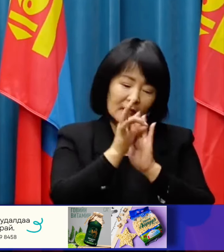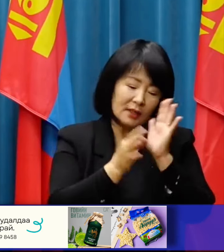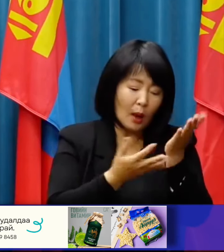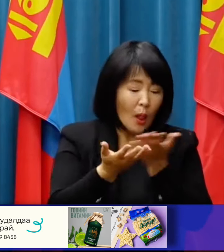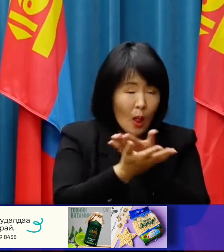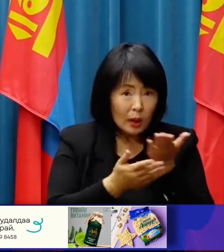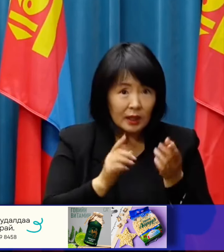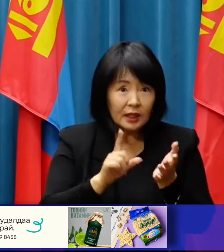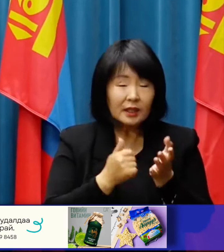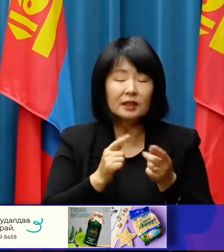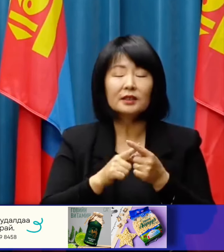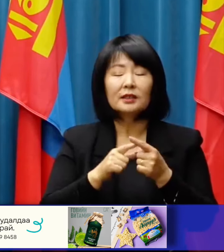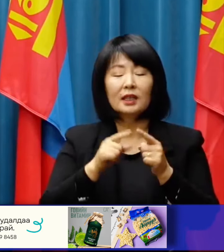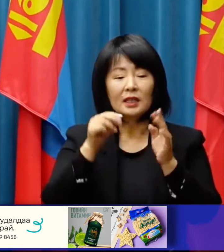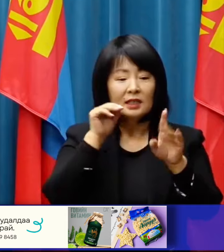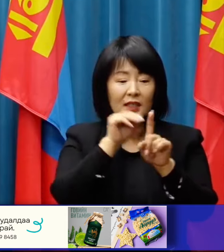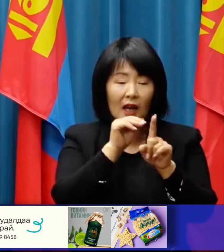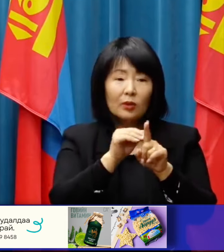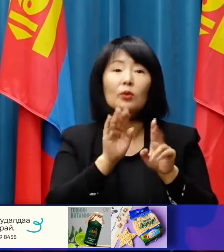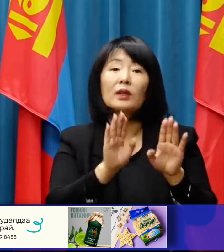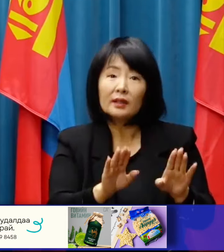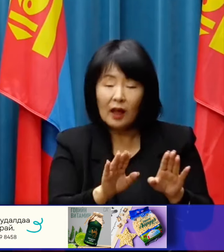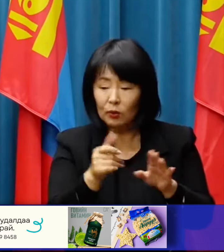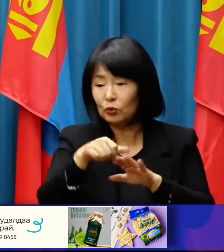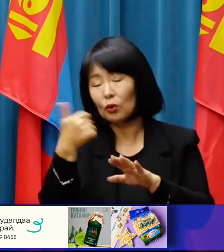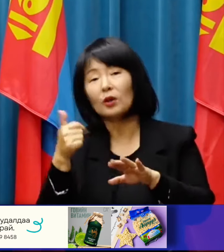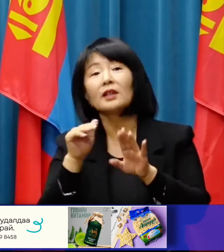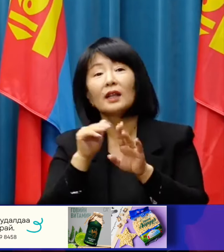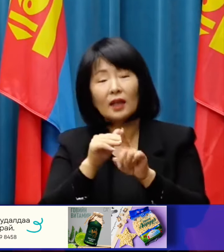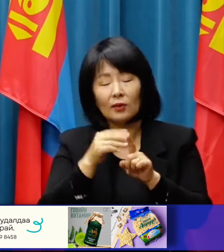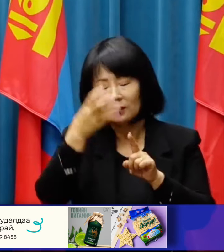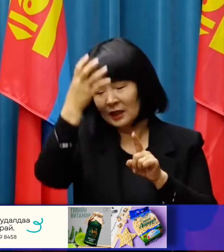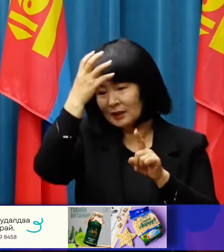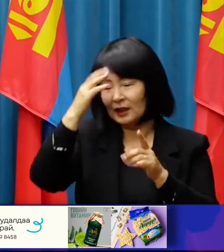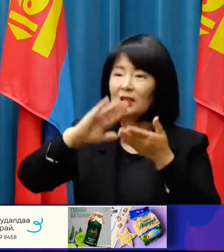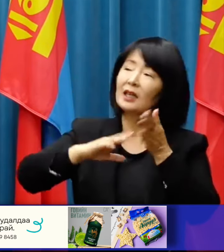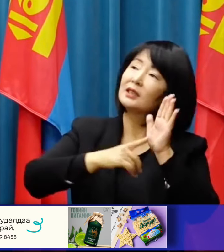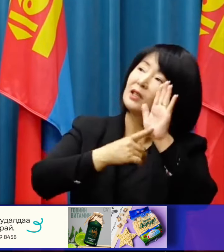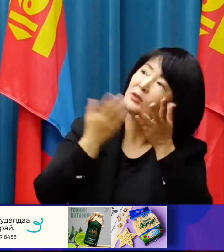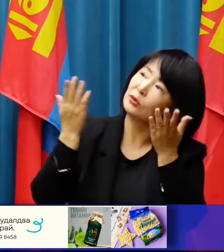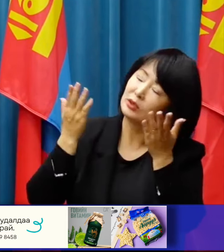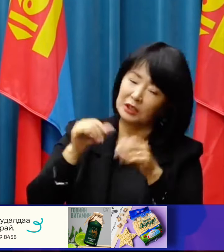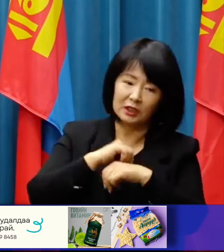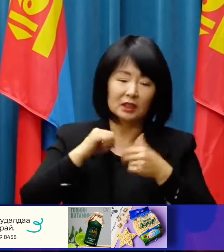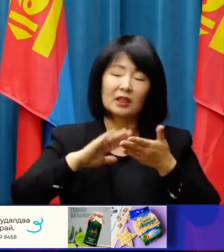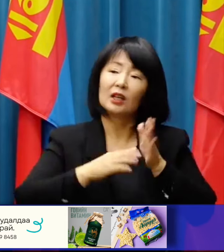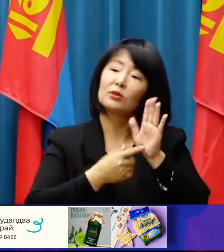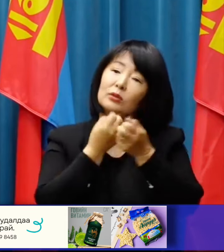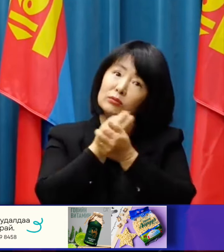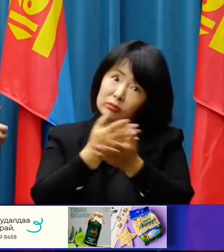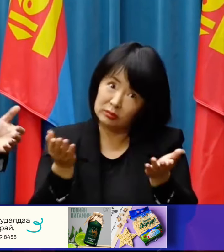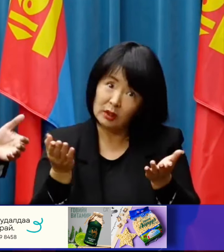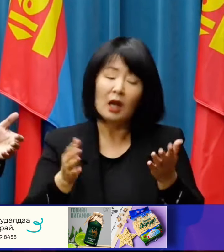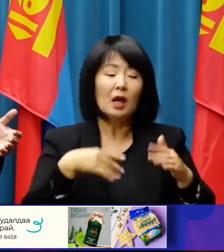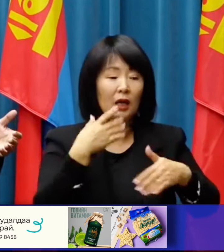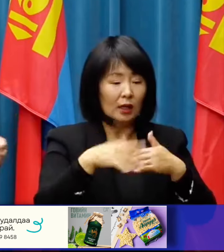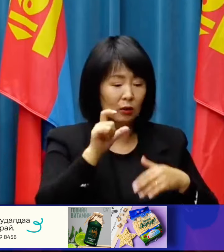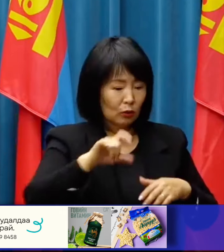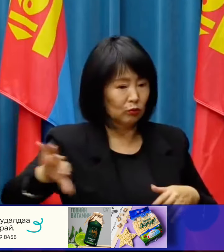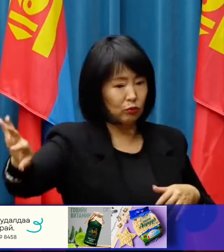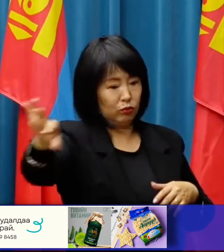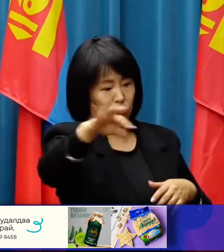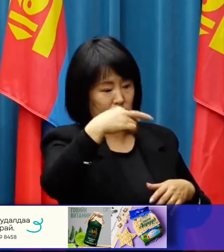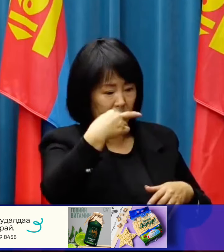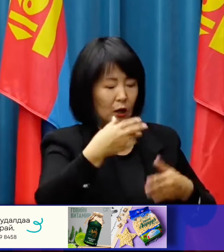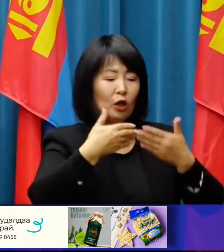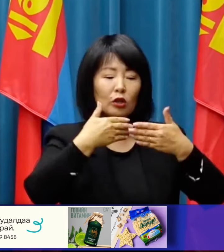А шаардлагуудаа тавина. А нөгөө талч гэсэн шаардлагуудаа тавина. Үүнийг засгийн газар танилцуулна. Иргэд олон нийт танилцуулна. Ингээд ард түмэн үүндээ